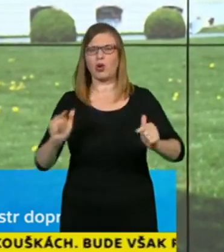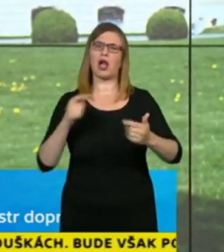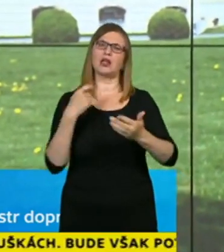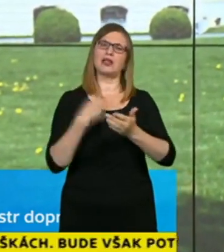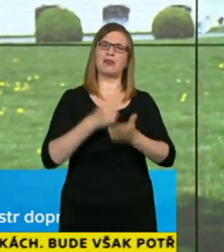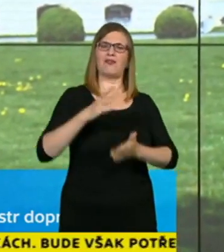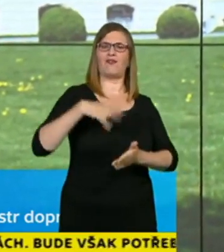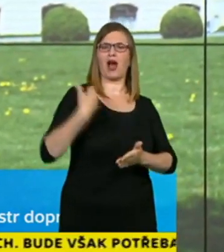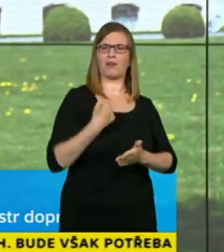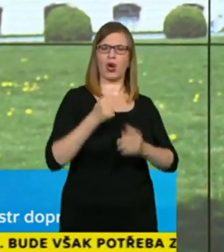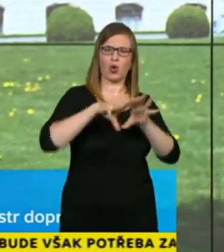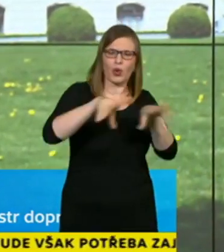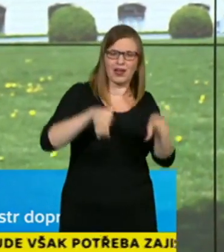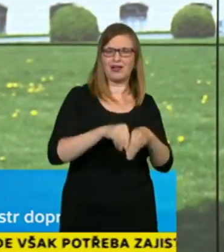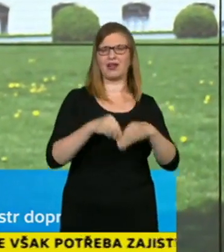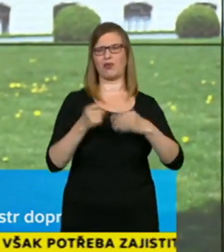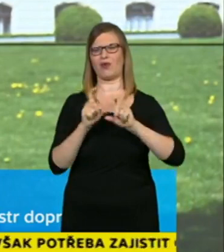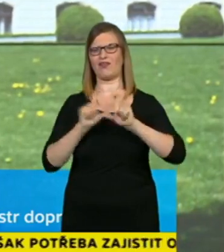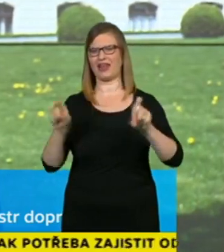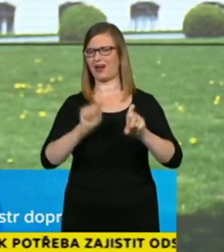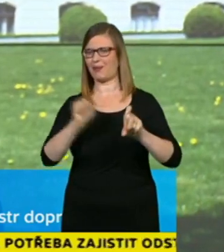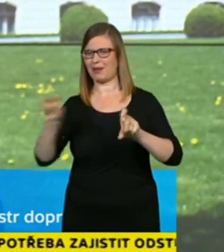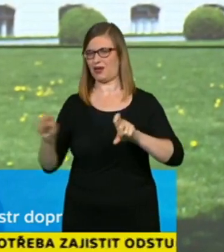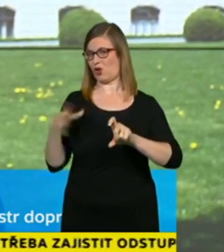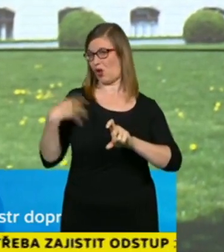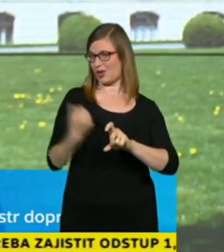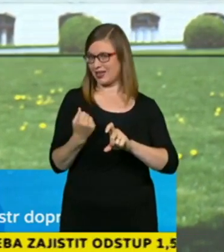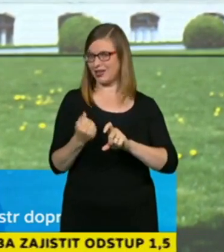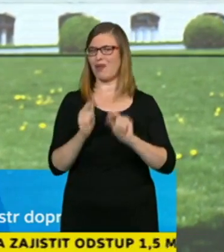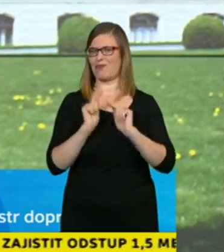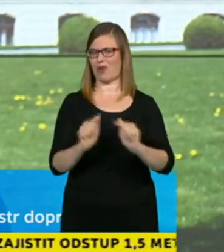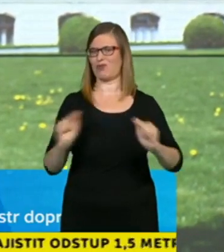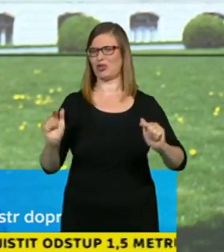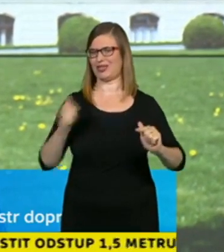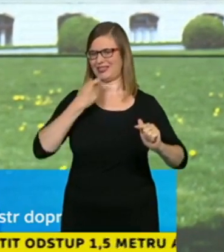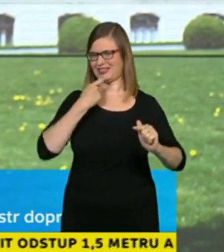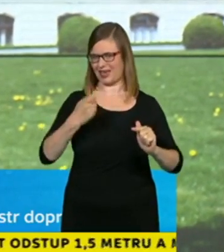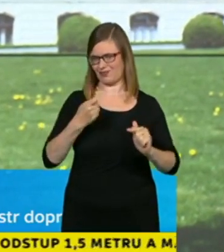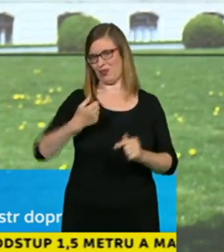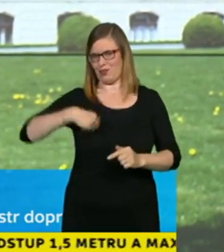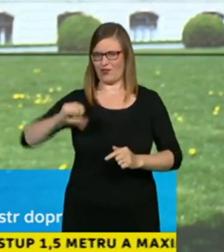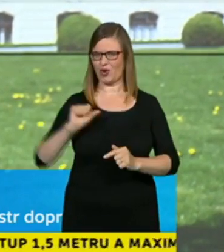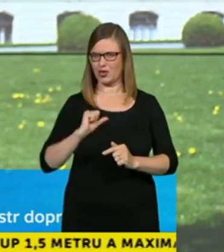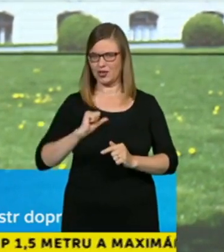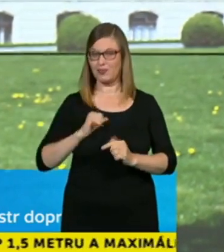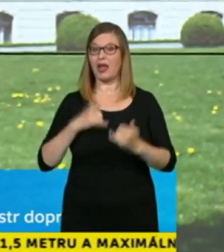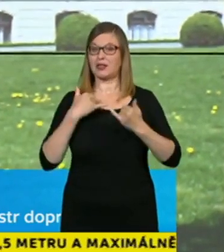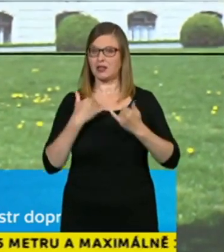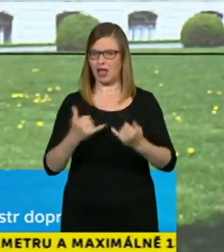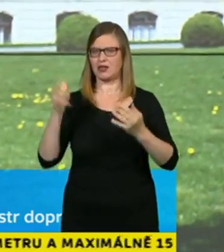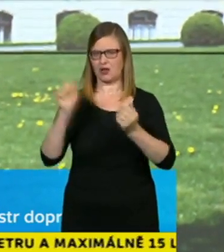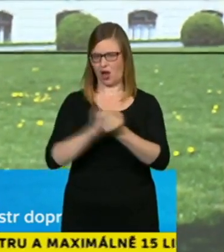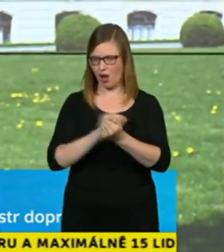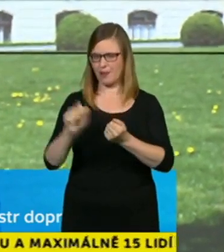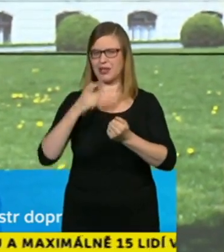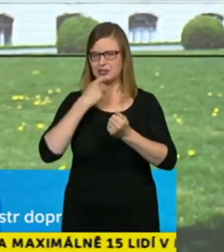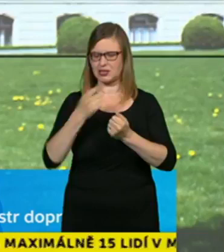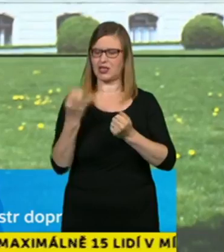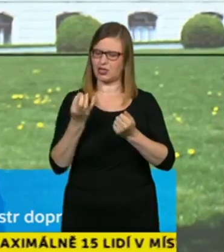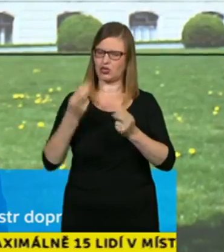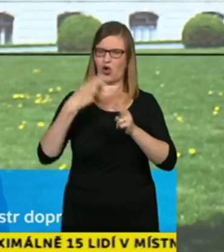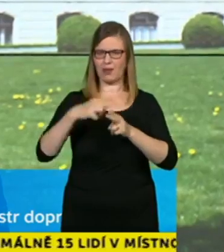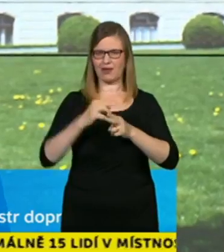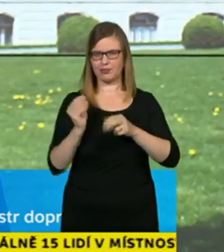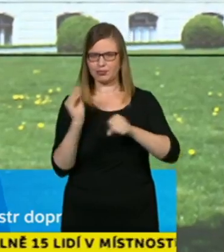projevovat ad jedna tedy v různých typech programů podpor, ale současně i ve smyslu úvěrování. Českomoravská záruční a rozvojová